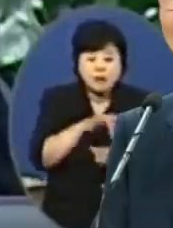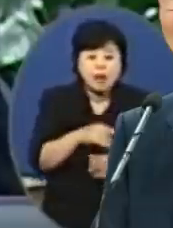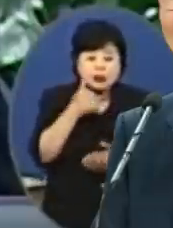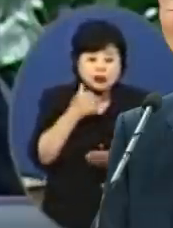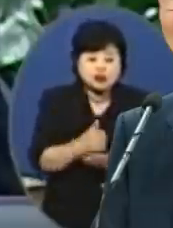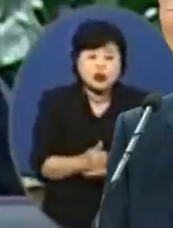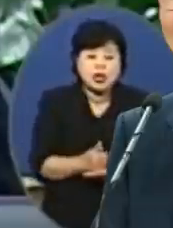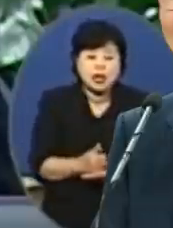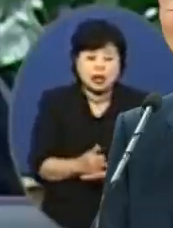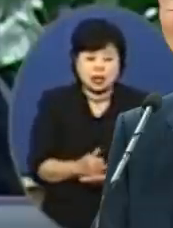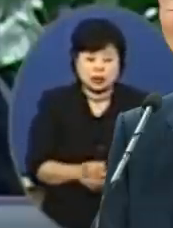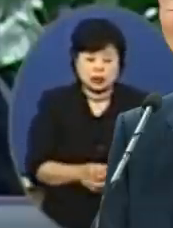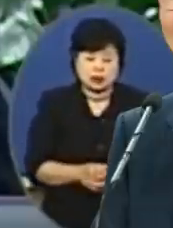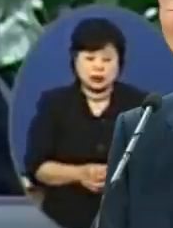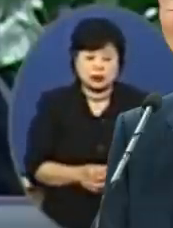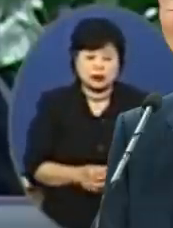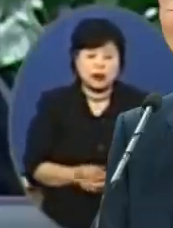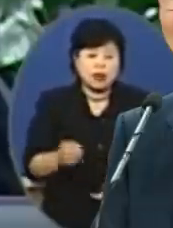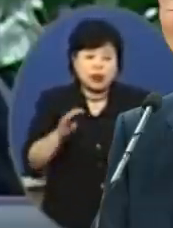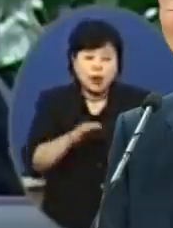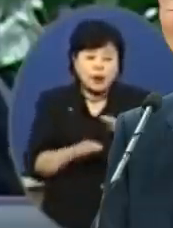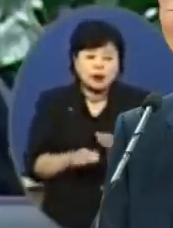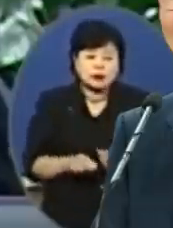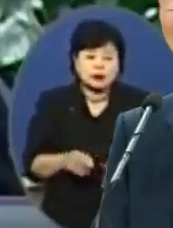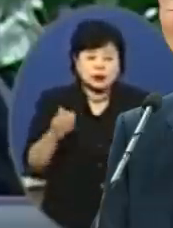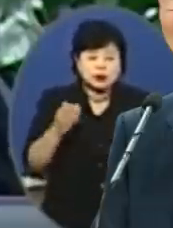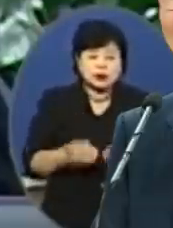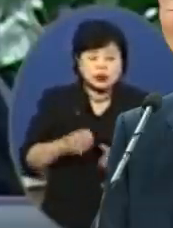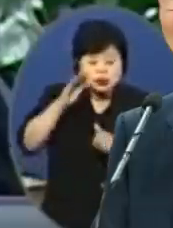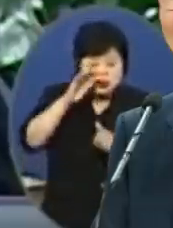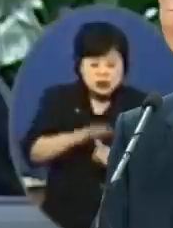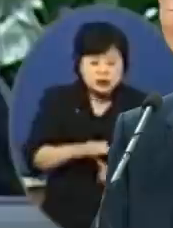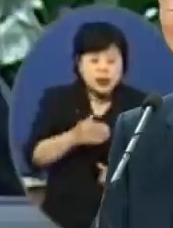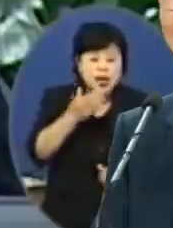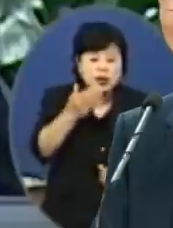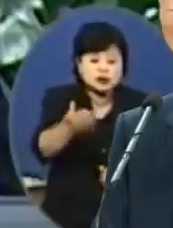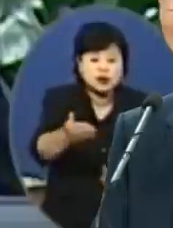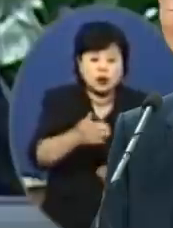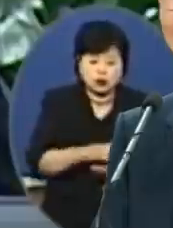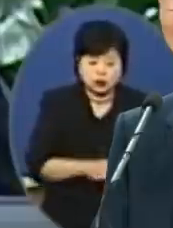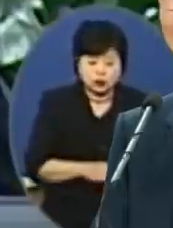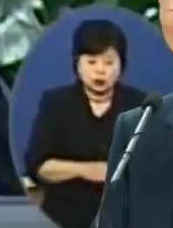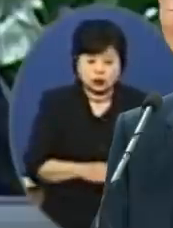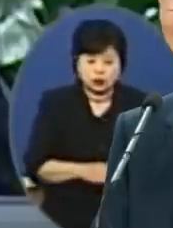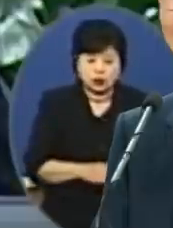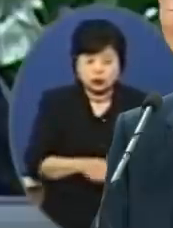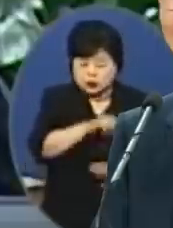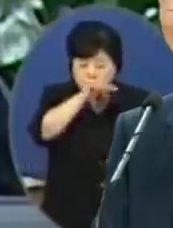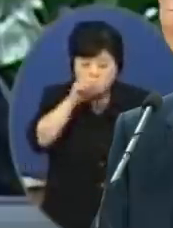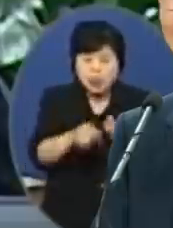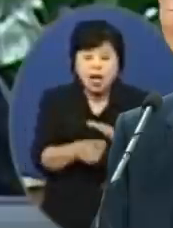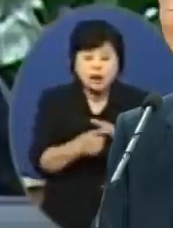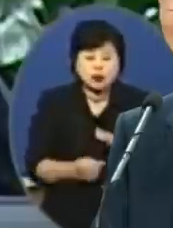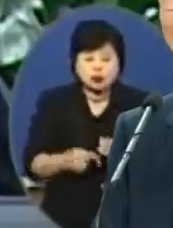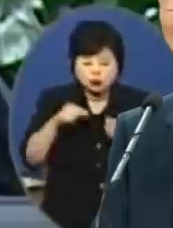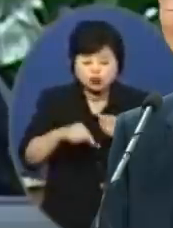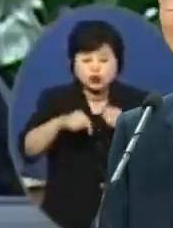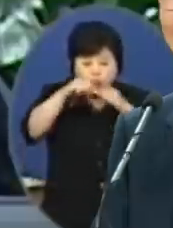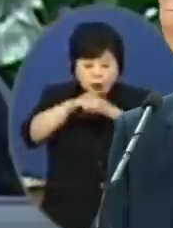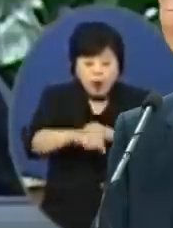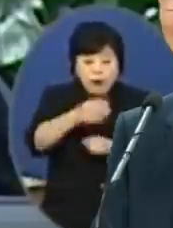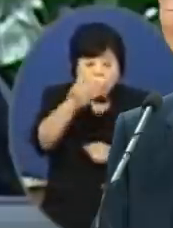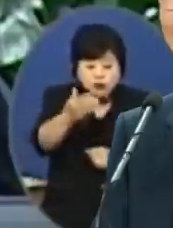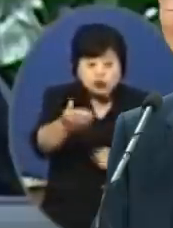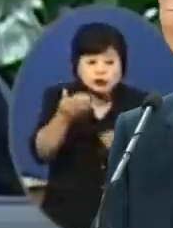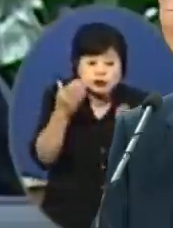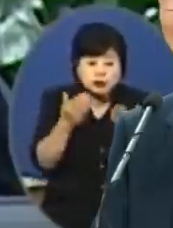죄를 덮어 씌워서 우리가 모든 일에 실패하게 만들고 우리의 생에 도적질하고 죽이고 멸망시키는